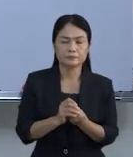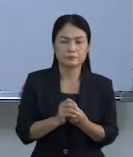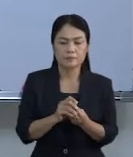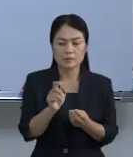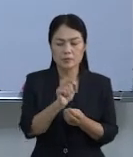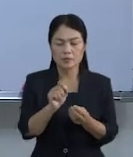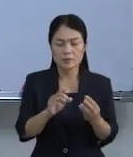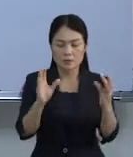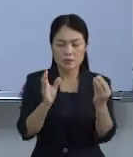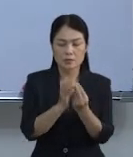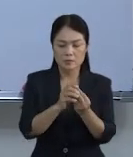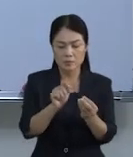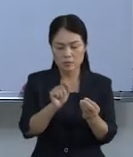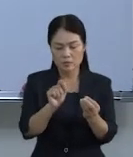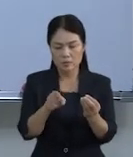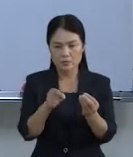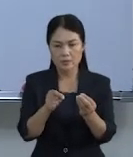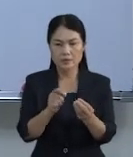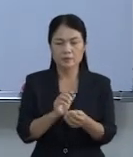tu sập hiện